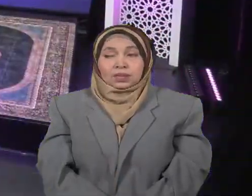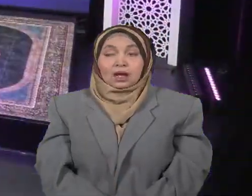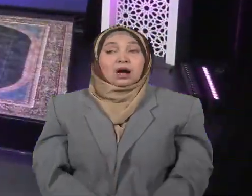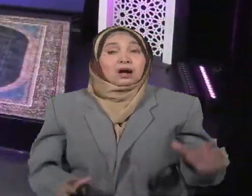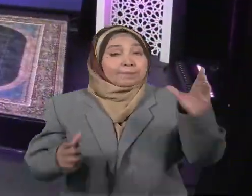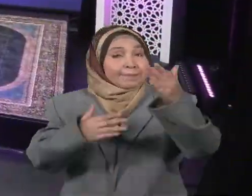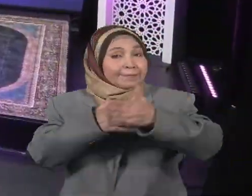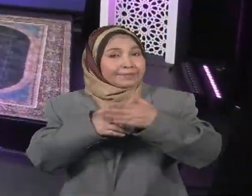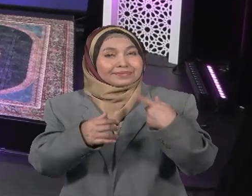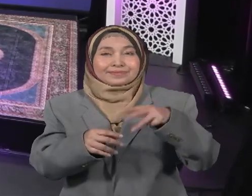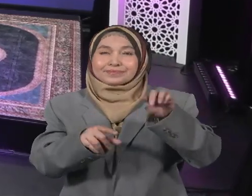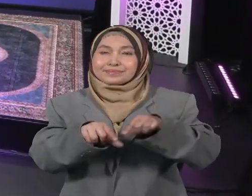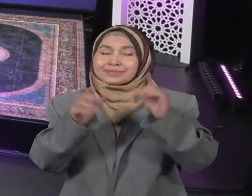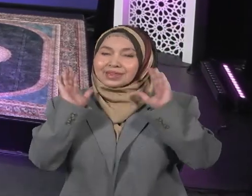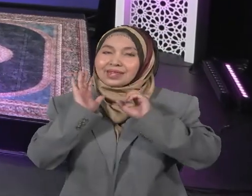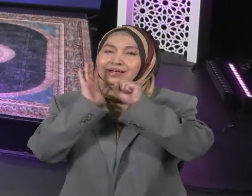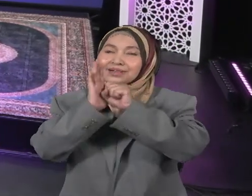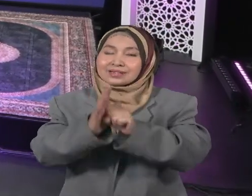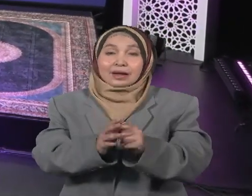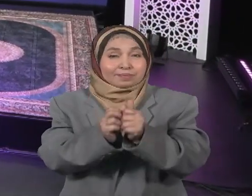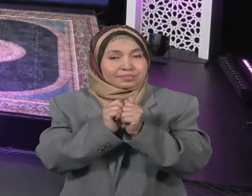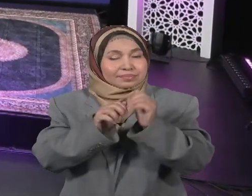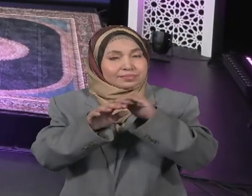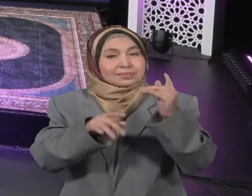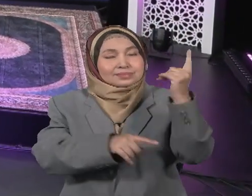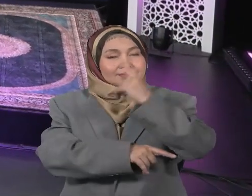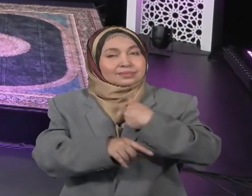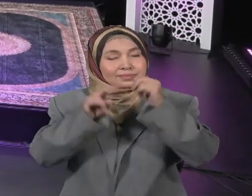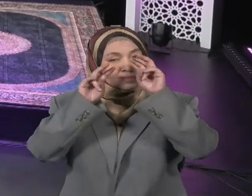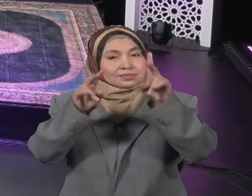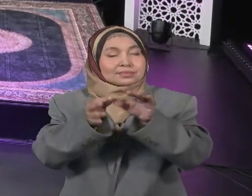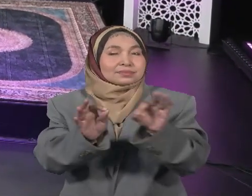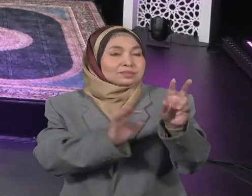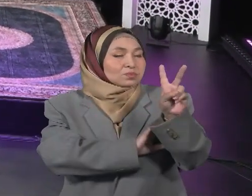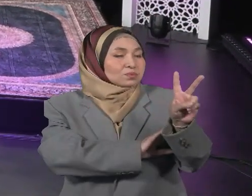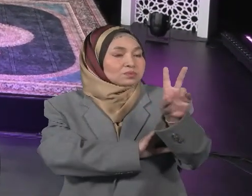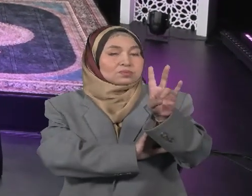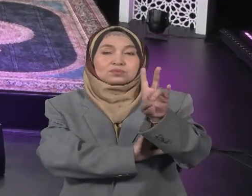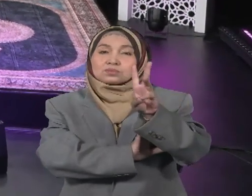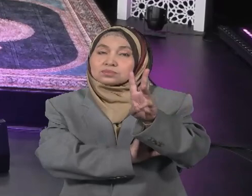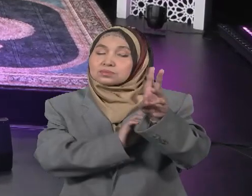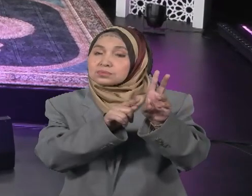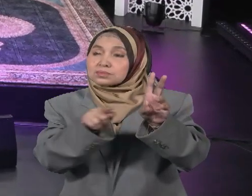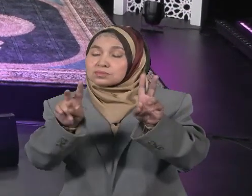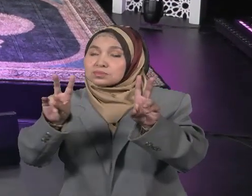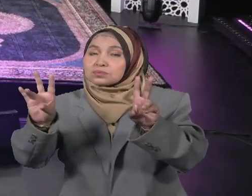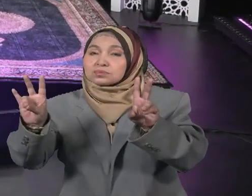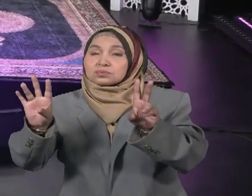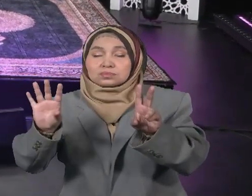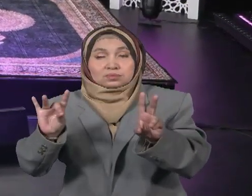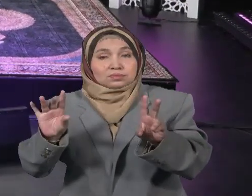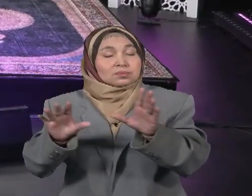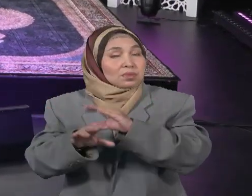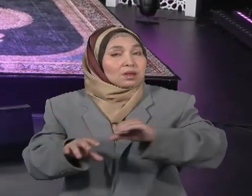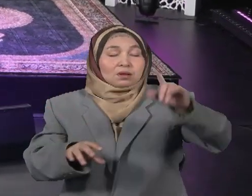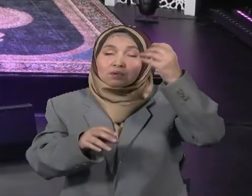Astagfirullahalazim, kembali kita dalam My Quran Time, Quran Salat Infak. Sama-sama pada hari ini kita melihat kepada ayat 276 hingga ayat 278 maksudnya. Dan Allah